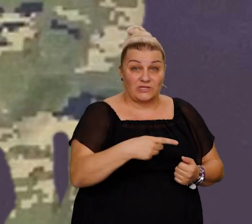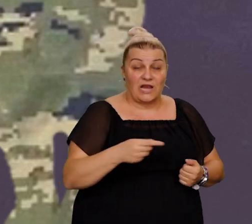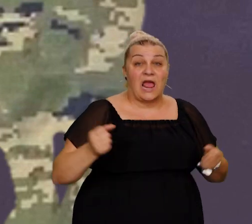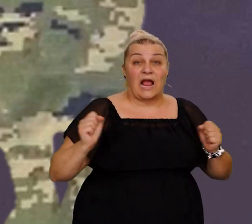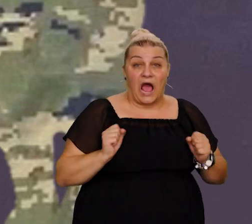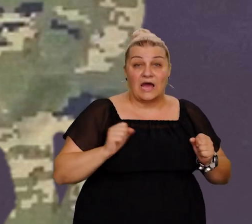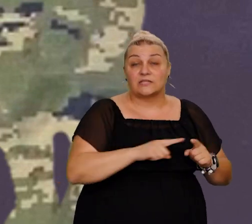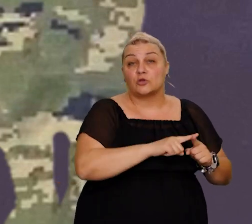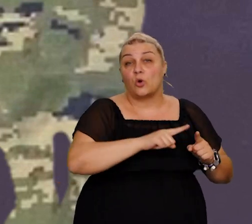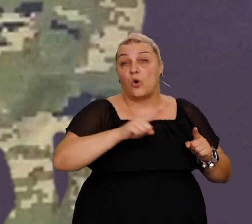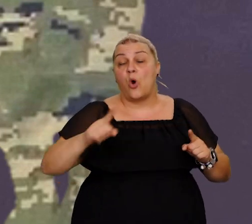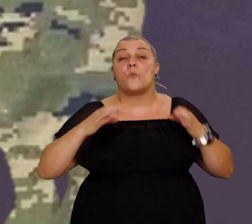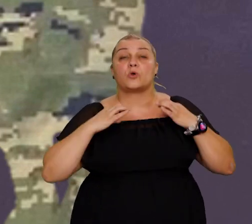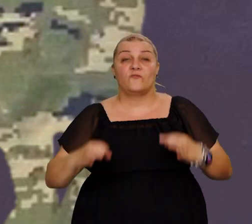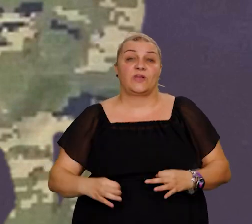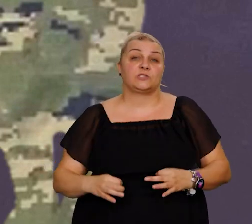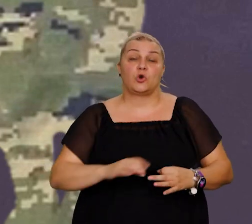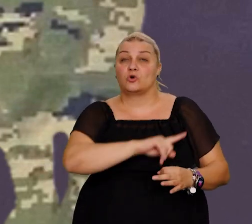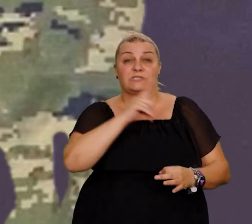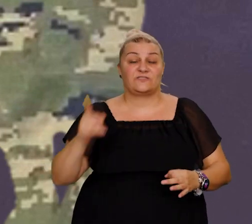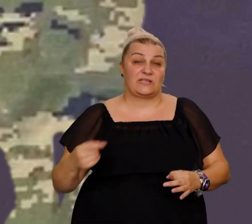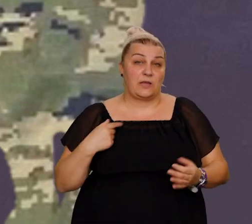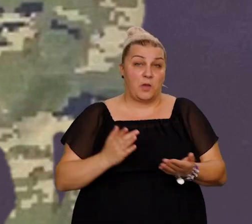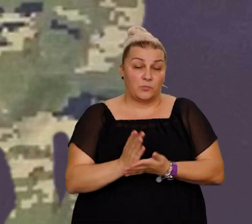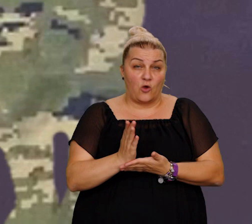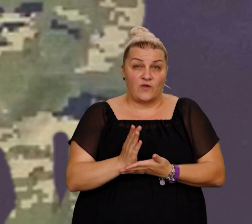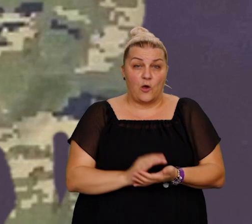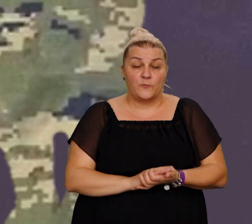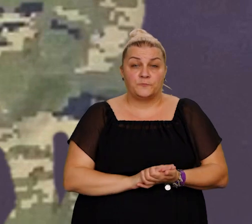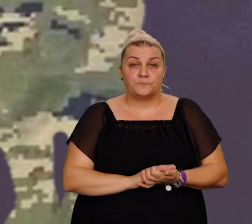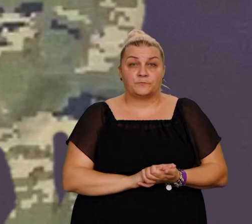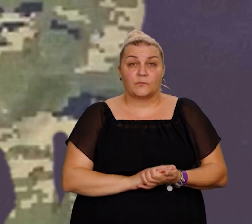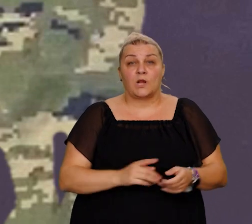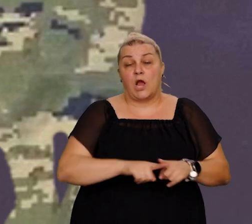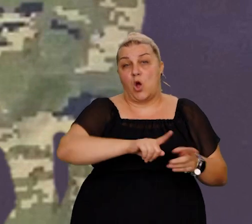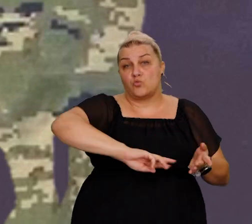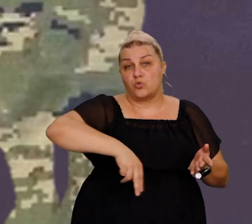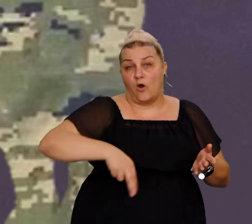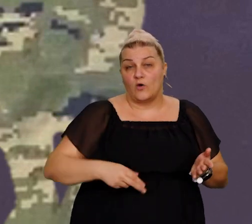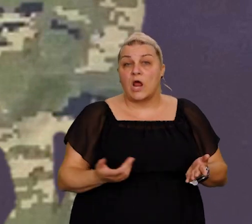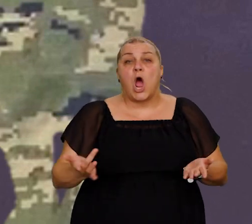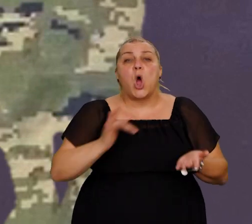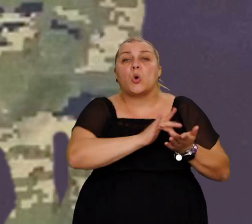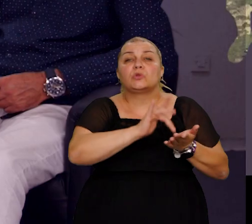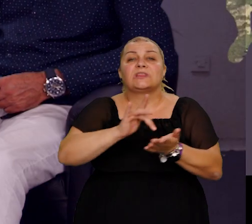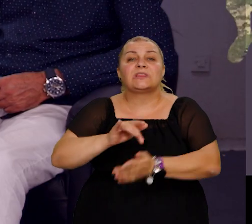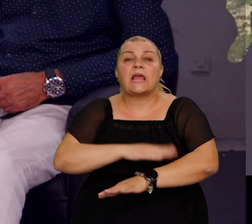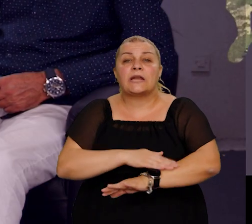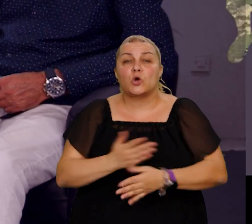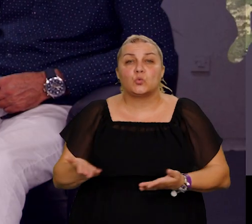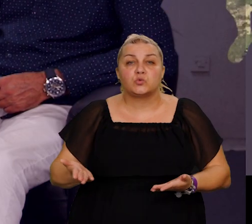svoj život u Hrvatskoj vojsci sam profesionalno proveo, znači bio sam pod ugovorom. A na kojim se terenima bili?